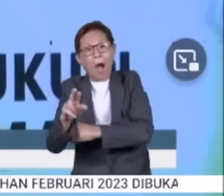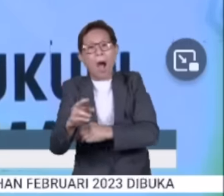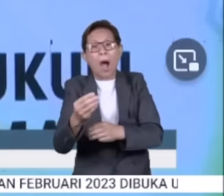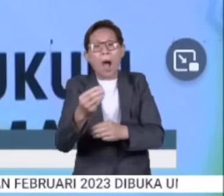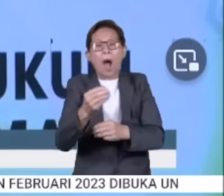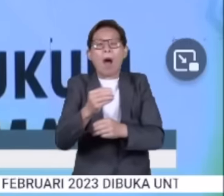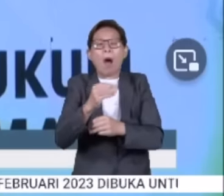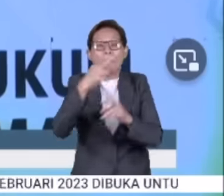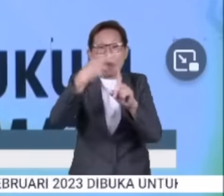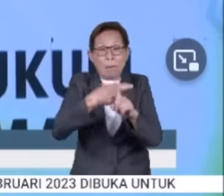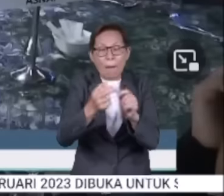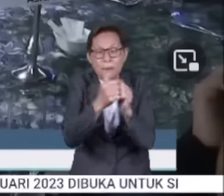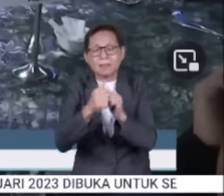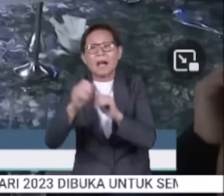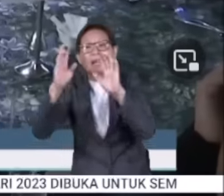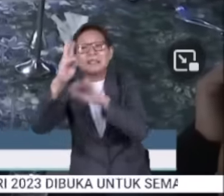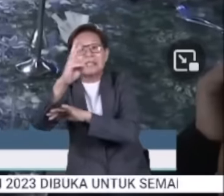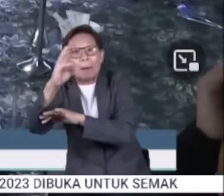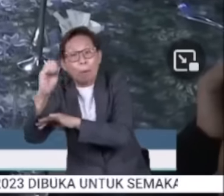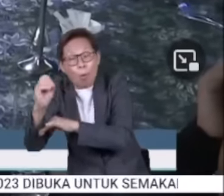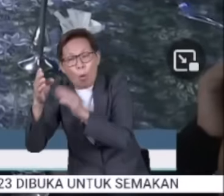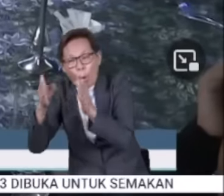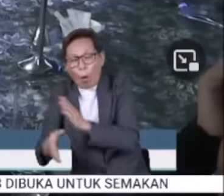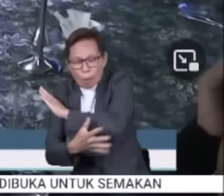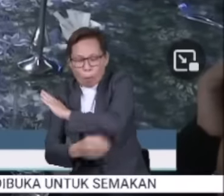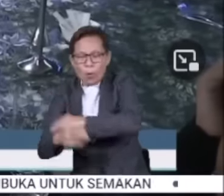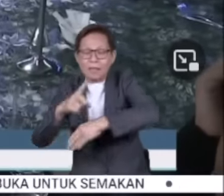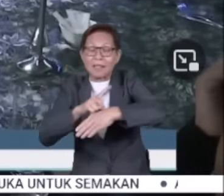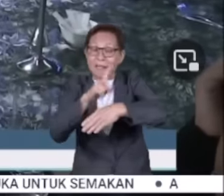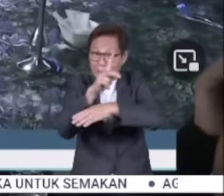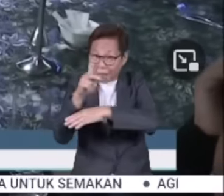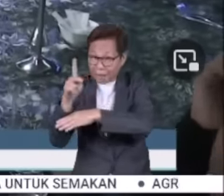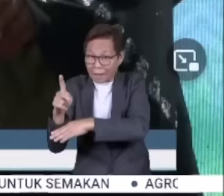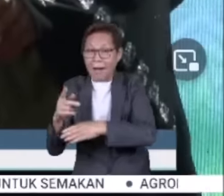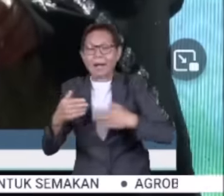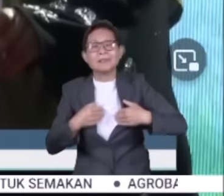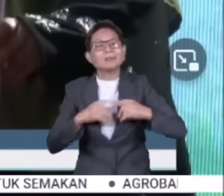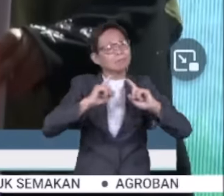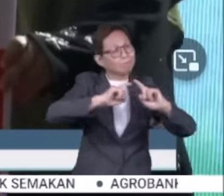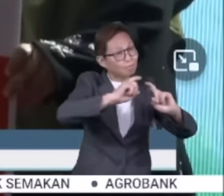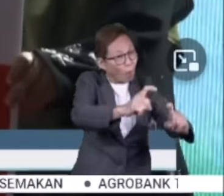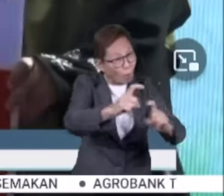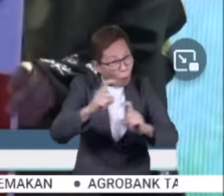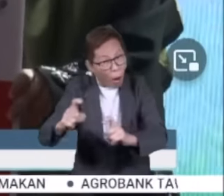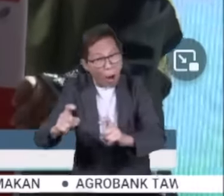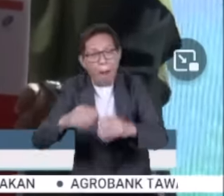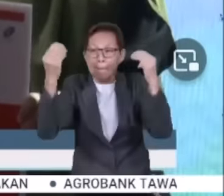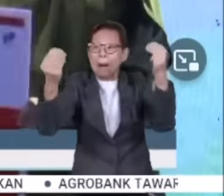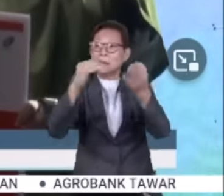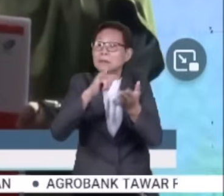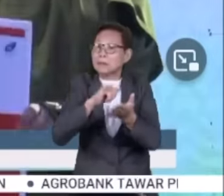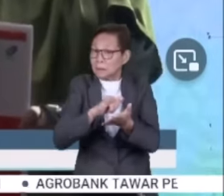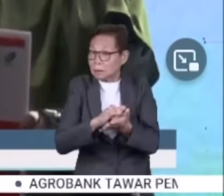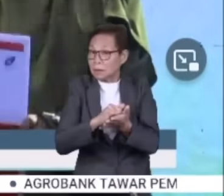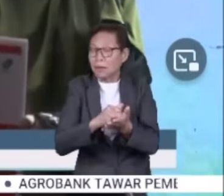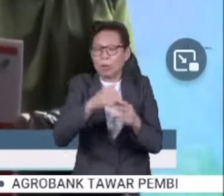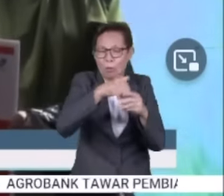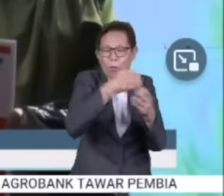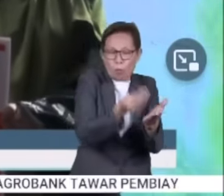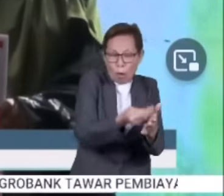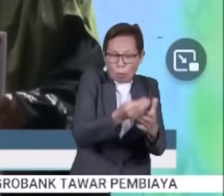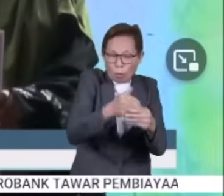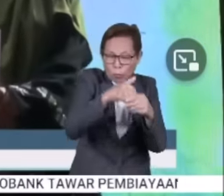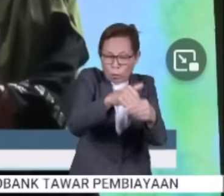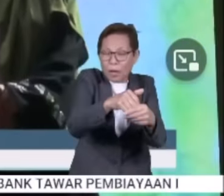bersama lebih 60 asnaf di Kota Kinabalu. Dalam pada itu turut disampaikan dalam majlis ini, duit raya